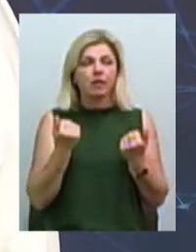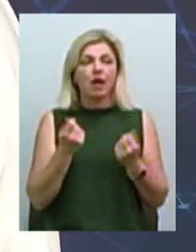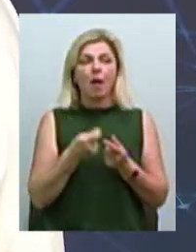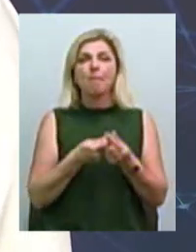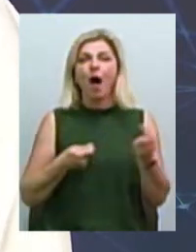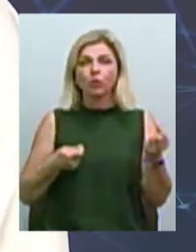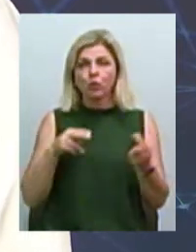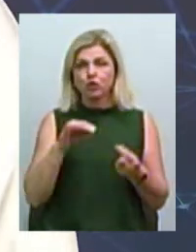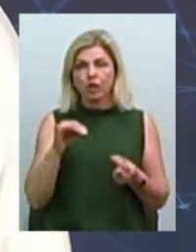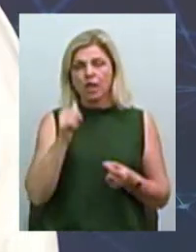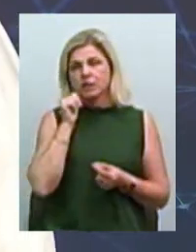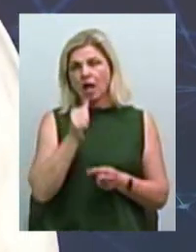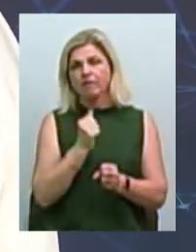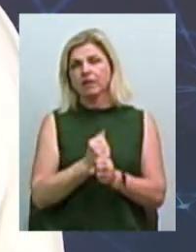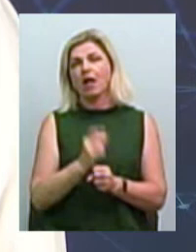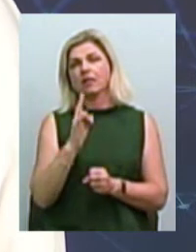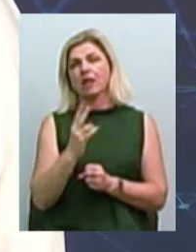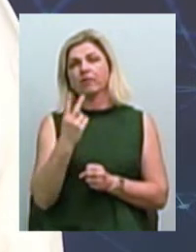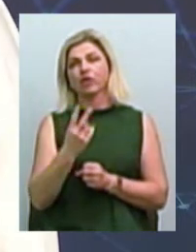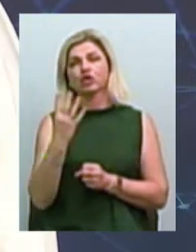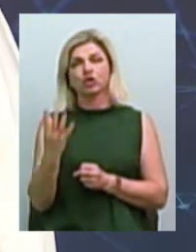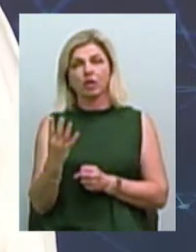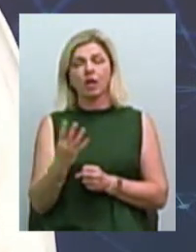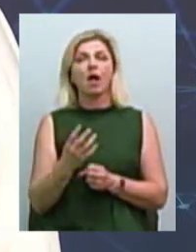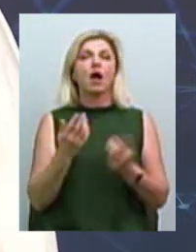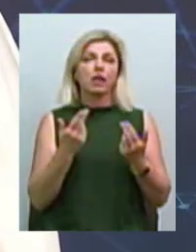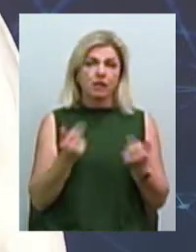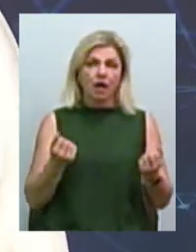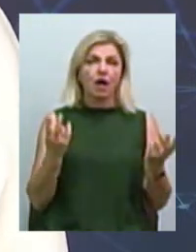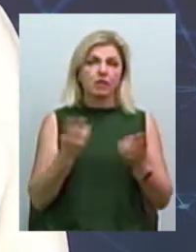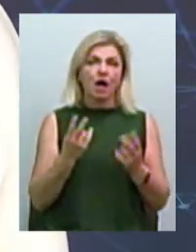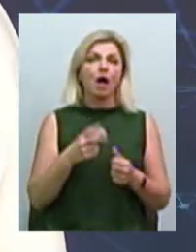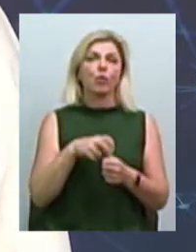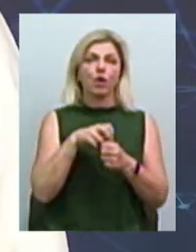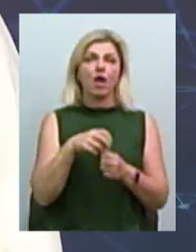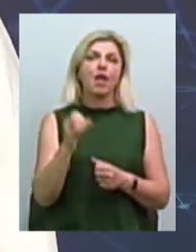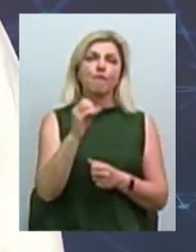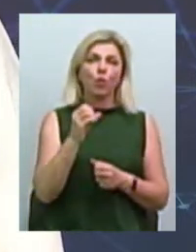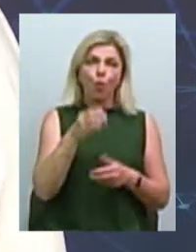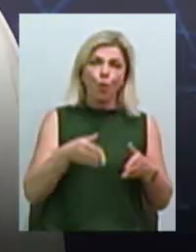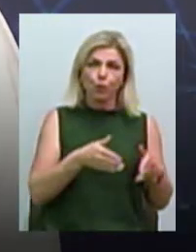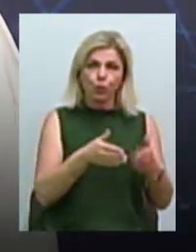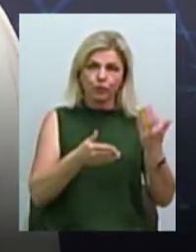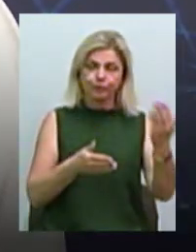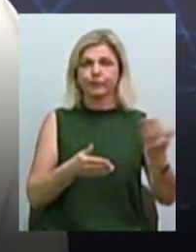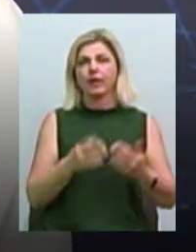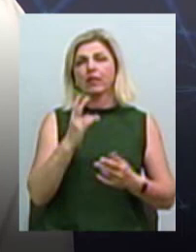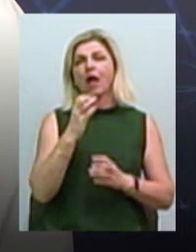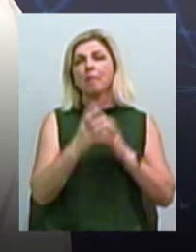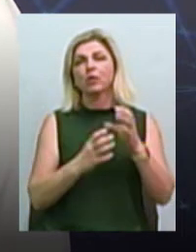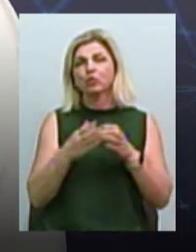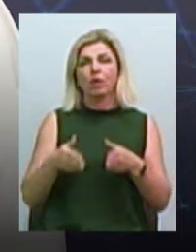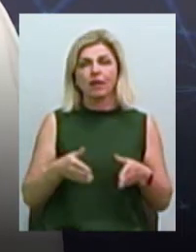він сказав, завтра там робимо дорогу Н-24. Звичайно, він виставив свої пріоритети. Це на Європу, там, на міжнародні